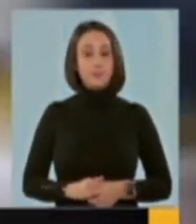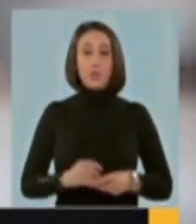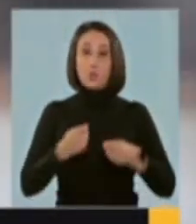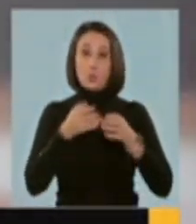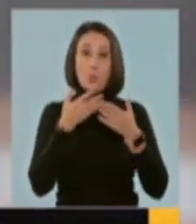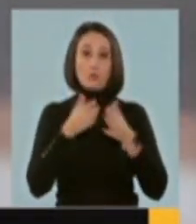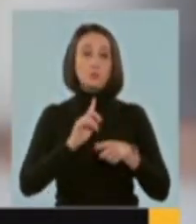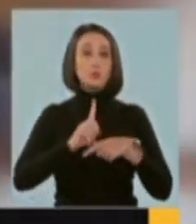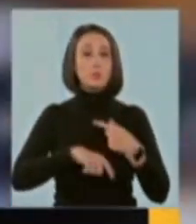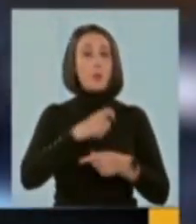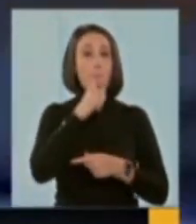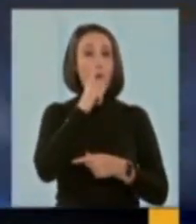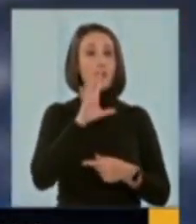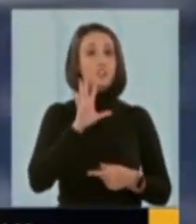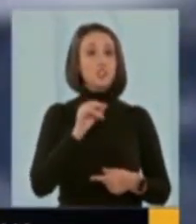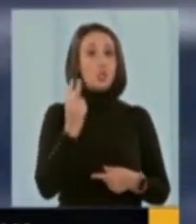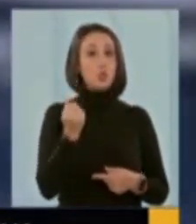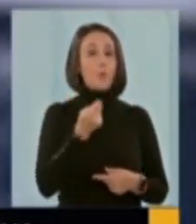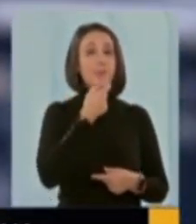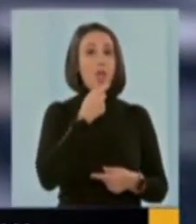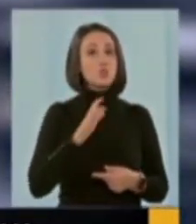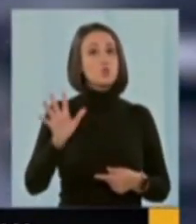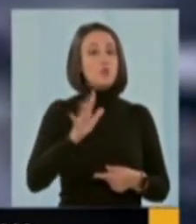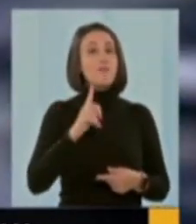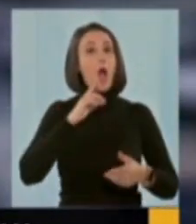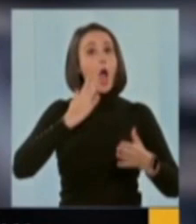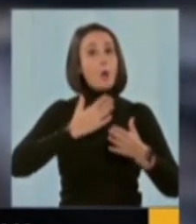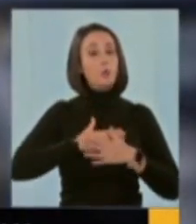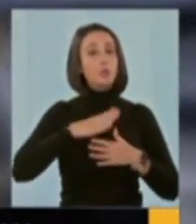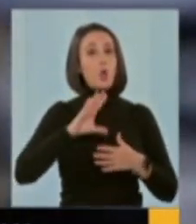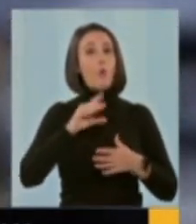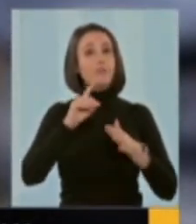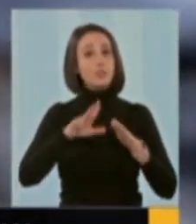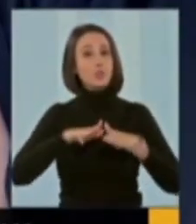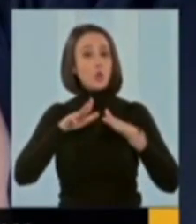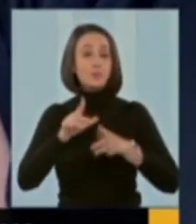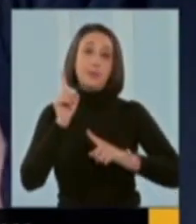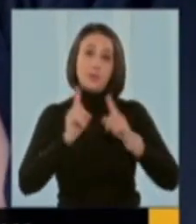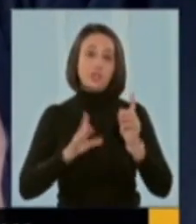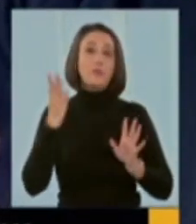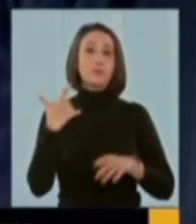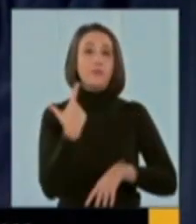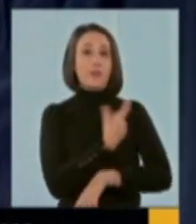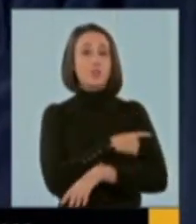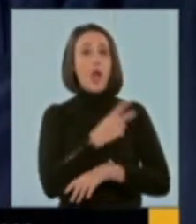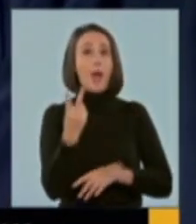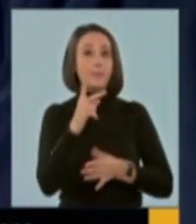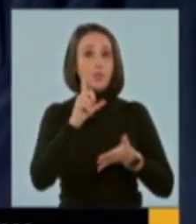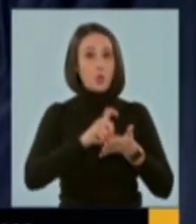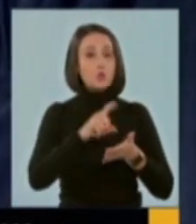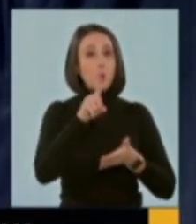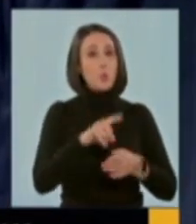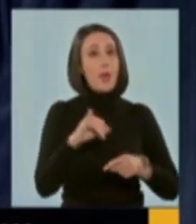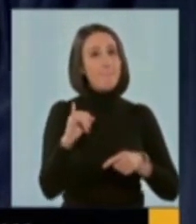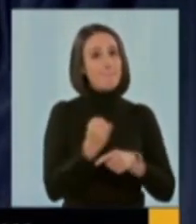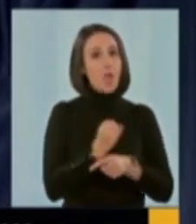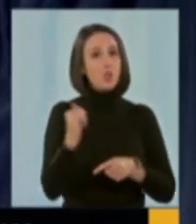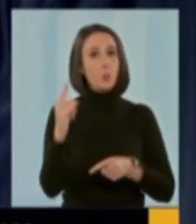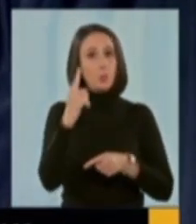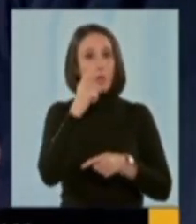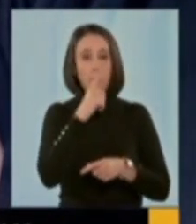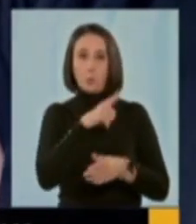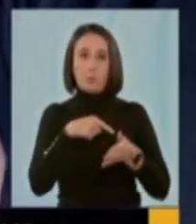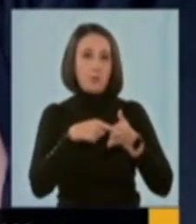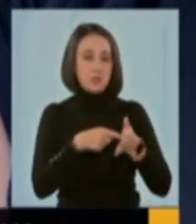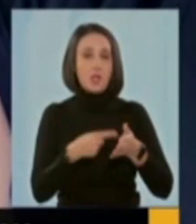Totul a pornit după ce un bărbat de 58 de ani din Suceava a murit de COVID-19, chiar dacă era vaccinat cu ambele doze în lunile mai și iunie și